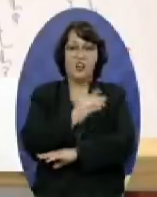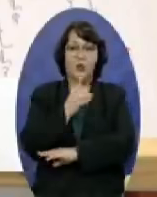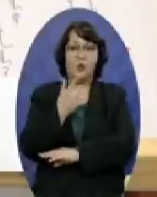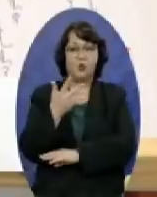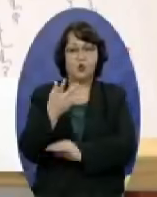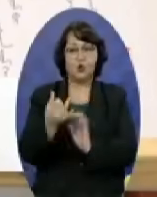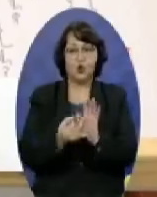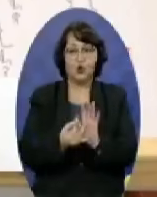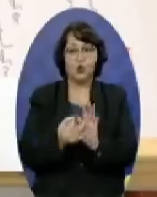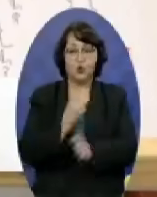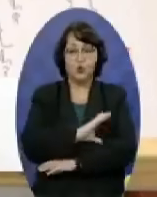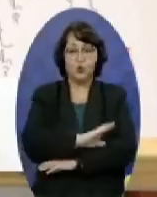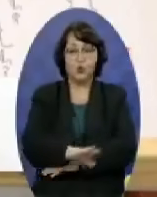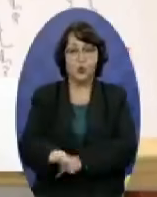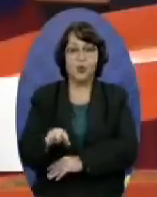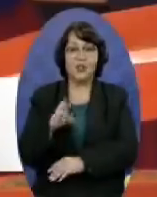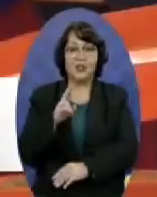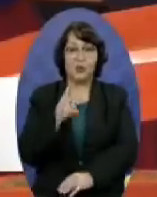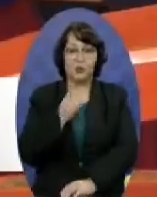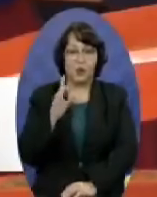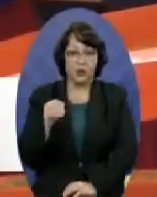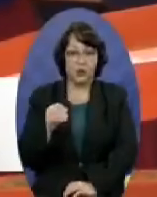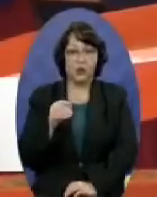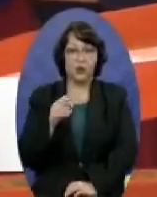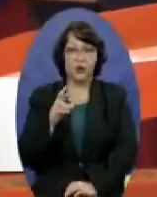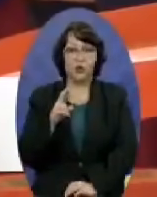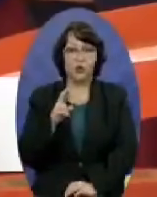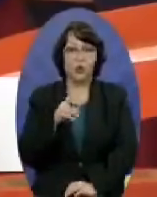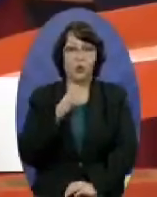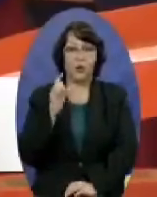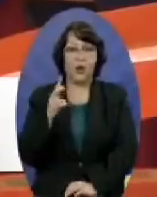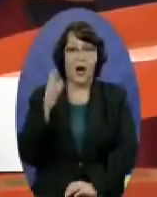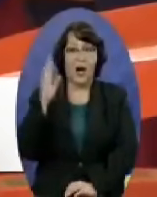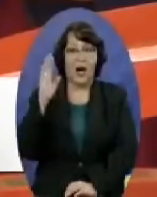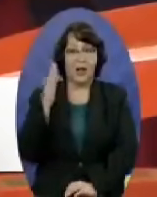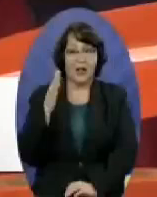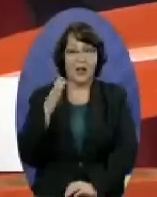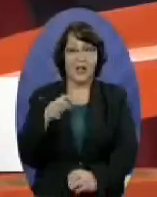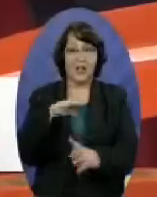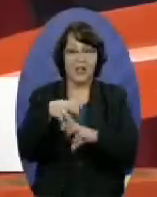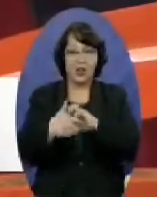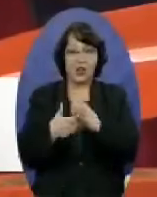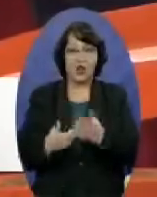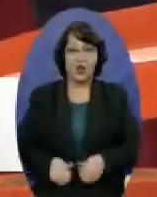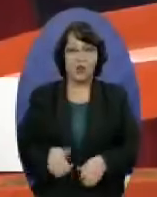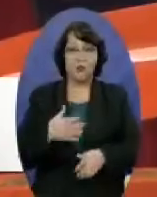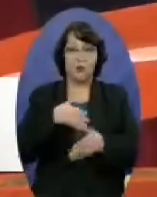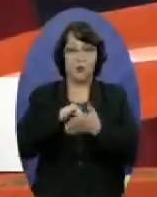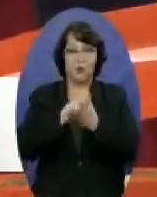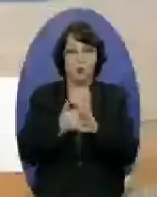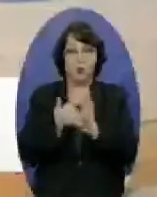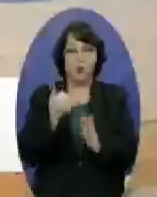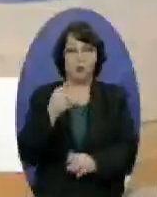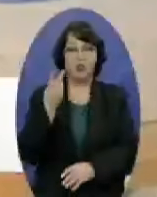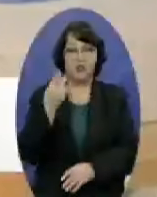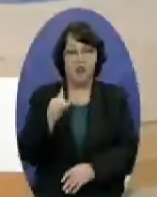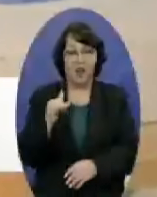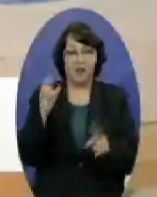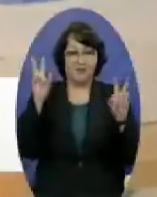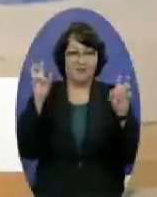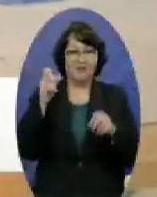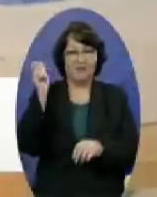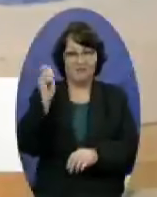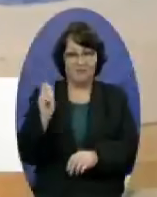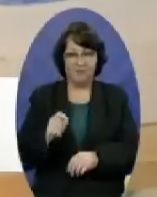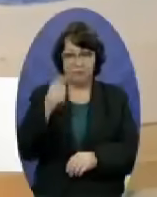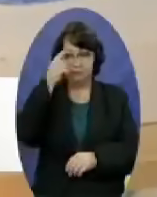яруу найрагч Явуу Хулангийн алаг дэлхийд төрсөн мэн учиртай найраглалыг уран сайхнаар бичжээ. Тэд Монгол бичиг бол дэлхийд бахархах соёлын үнэт